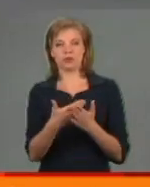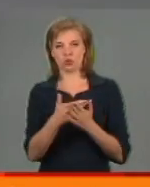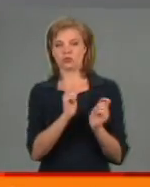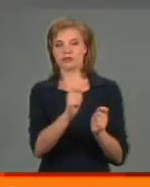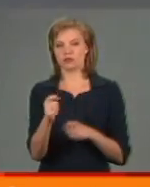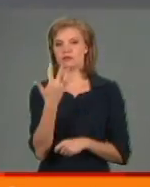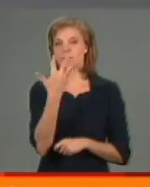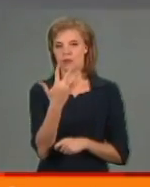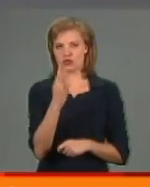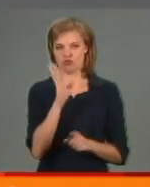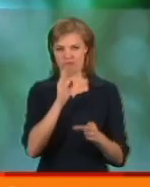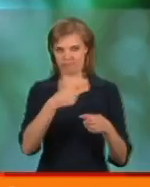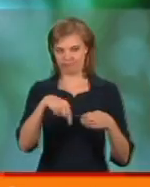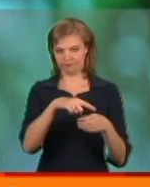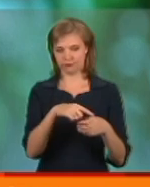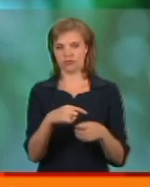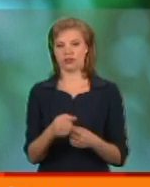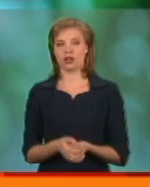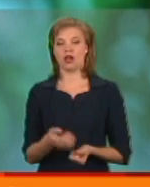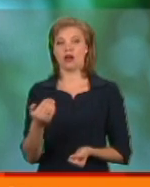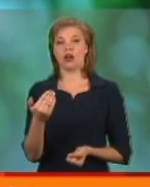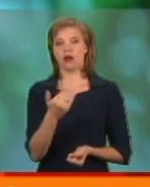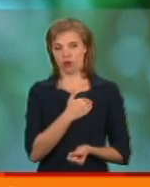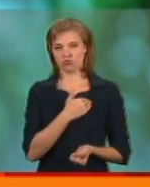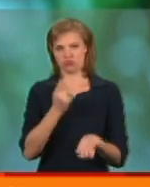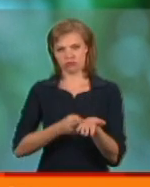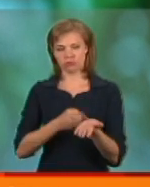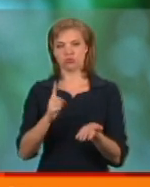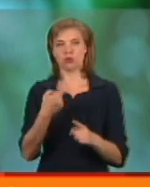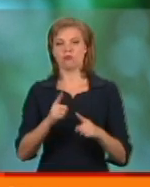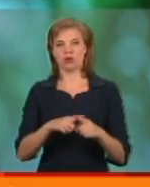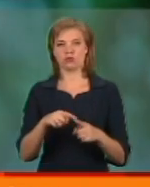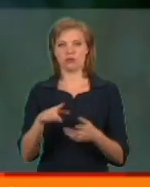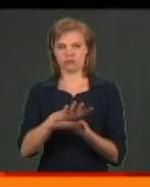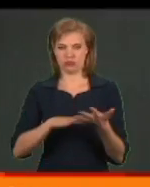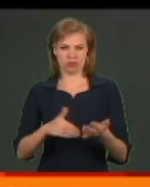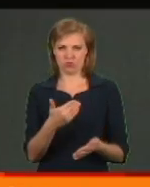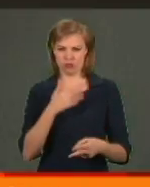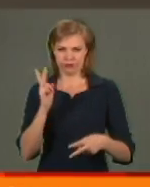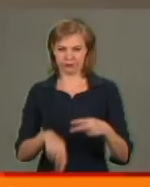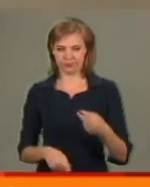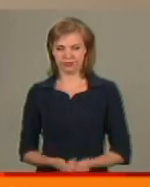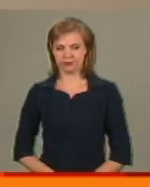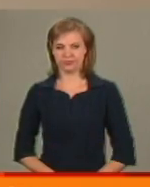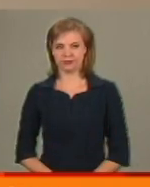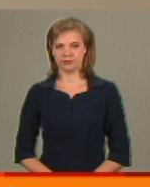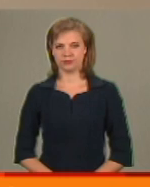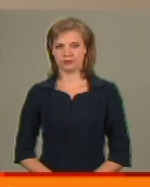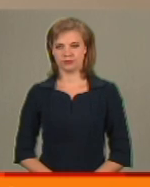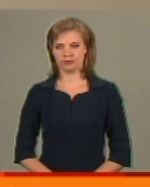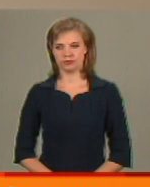вручено 5 кривдницям. Хочу їх вивести на чисту воду, не хочу, щоб це все продовжалось.